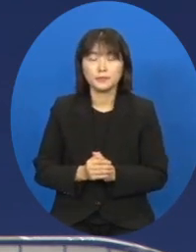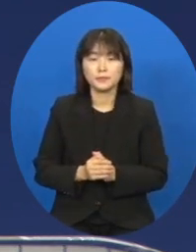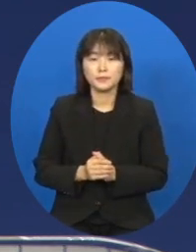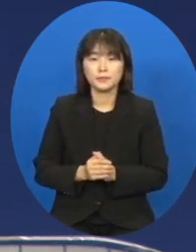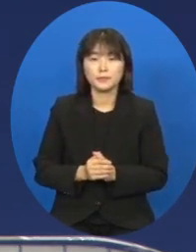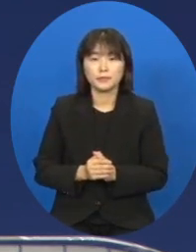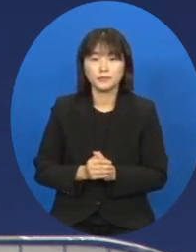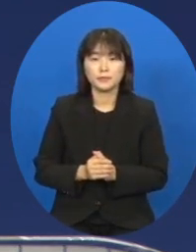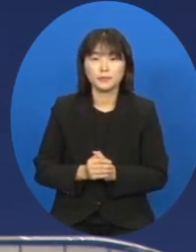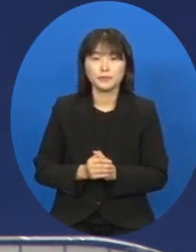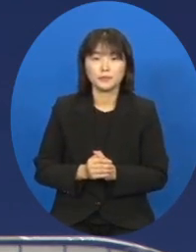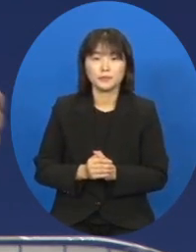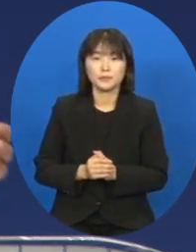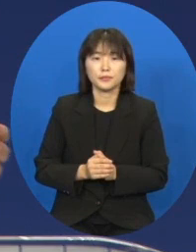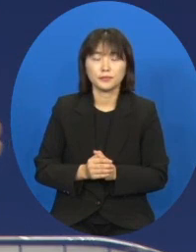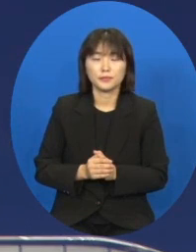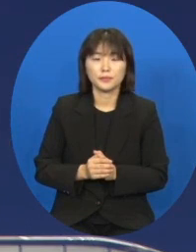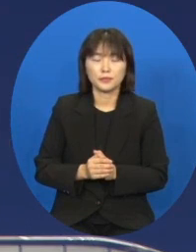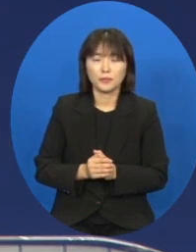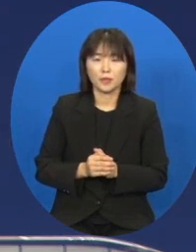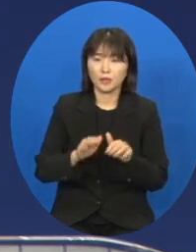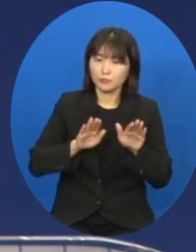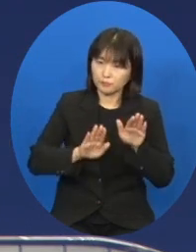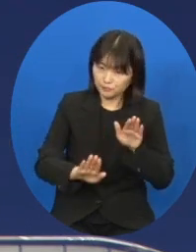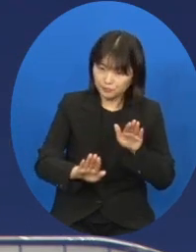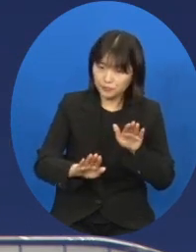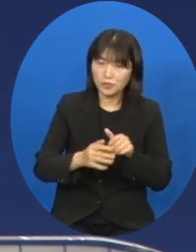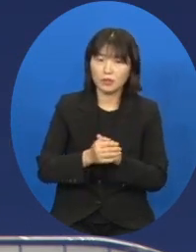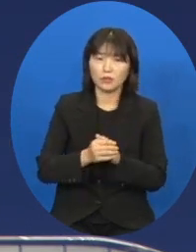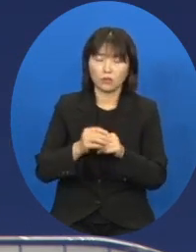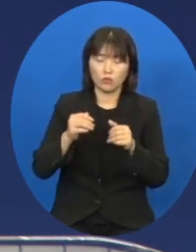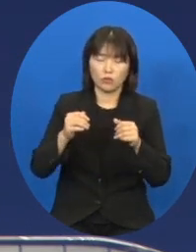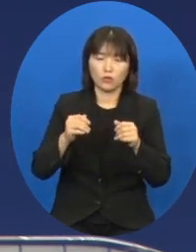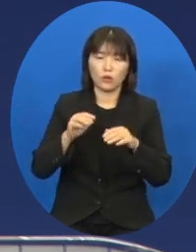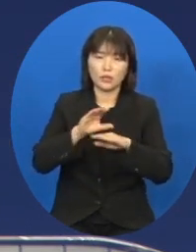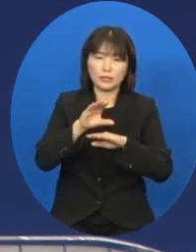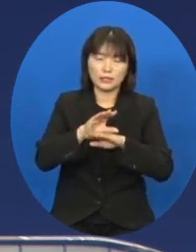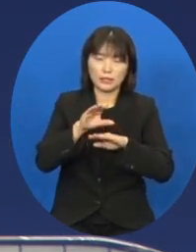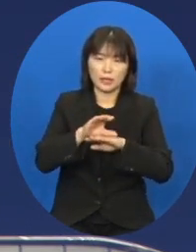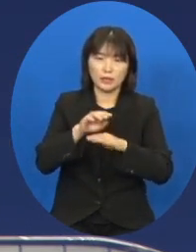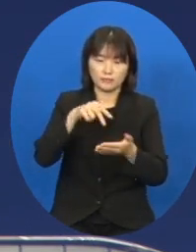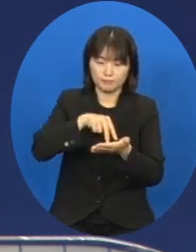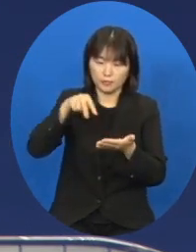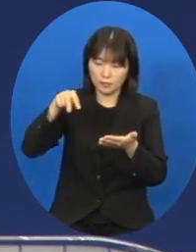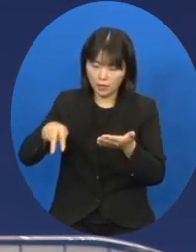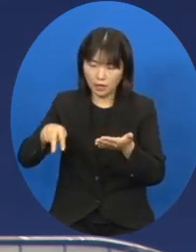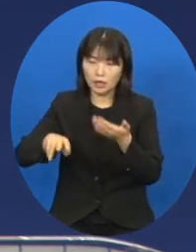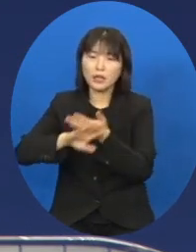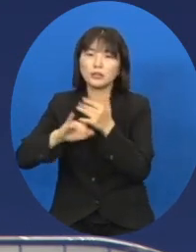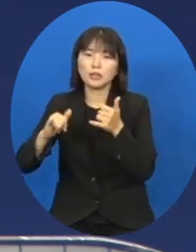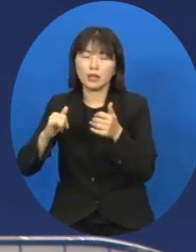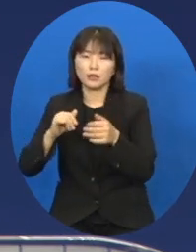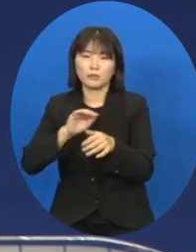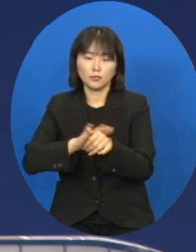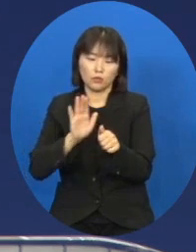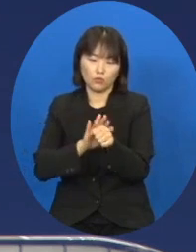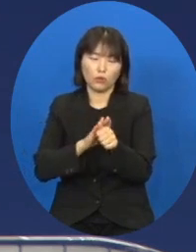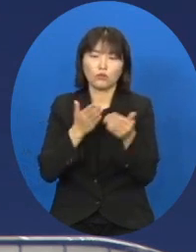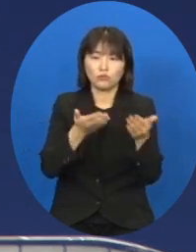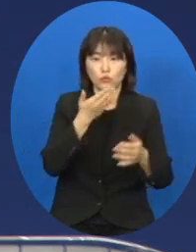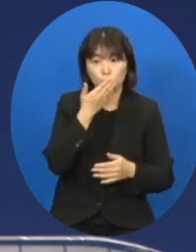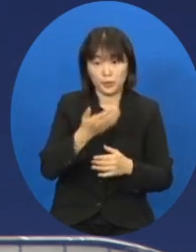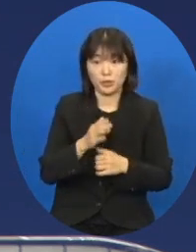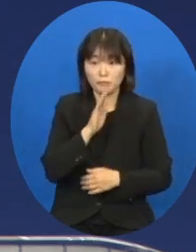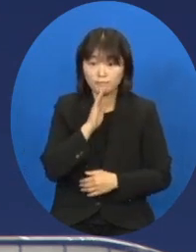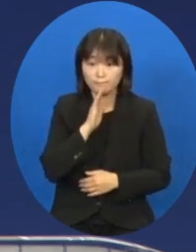브레이크를 잡고 운전대에서 내려와야, 그래야 그 차를 잘 주차해 줄수 있잖아요.